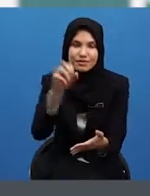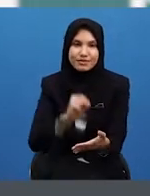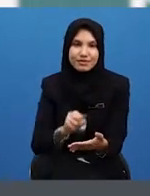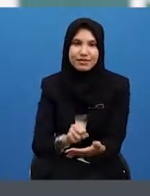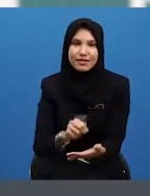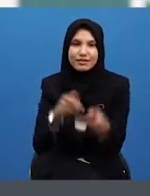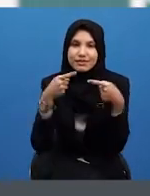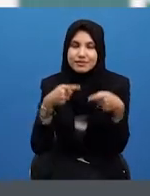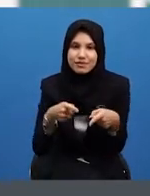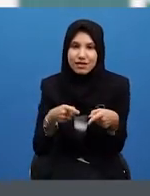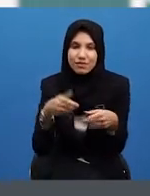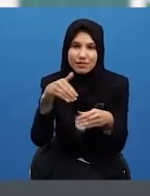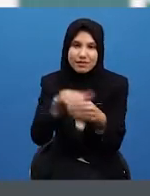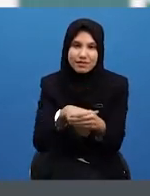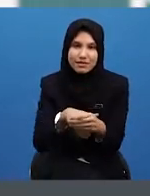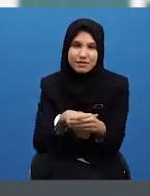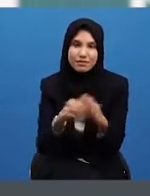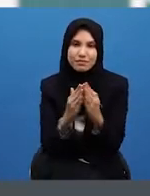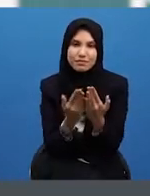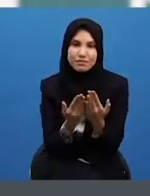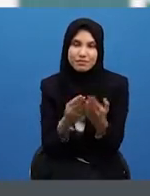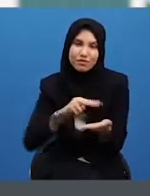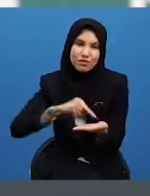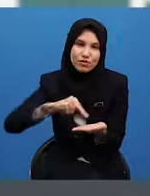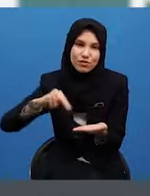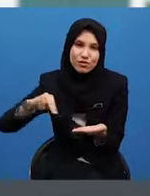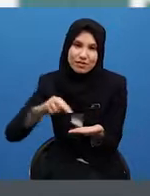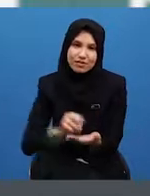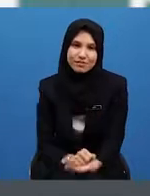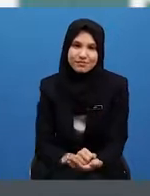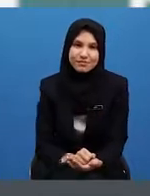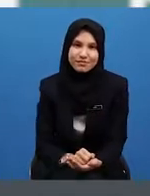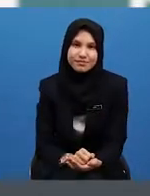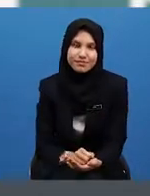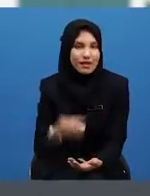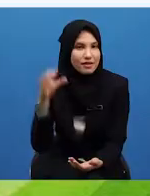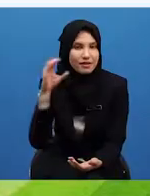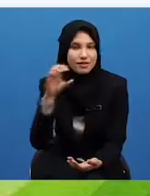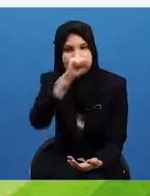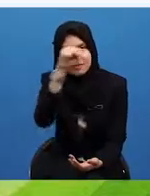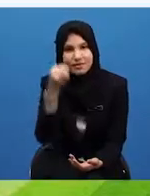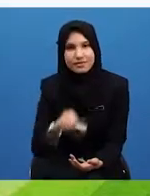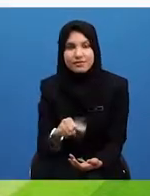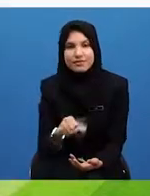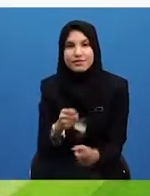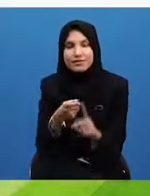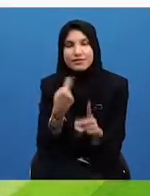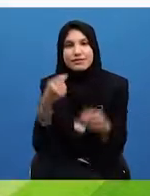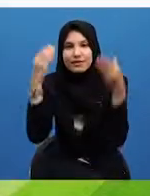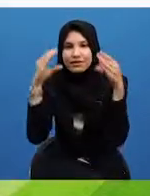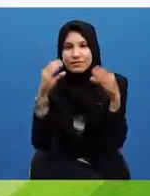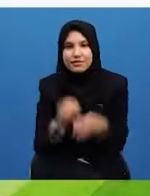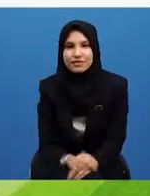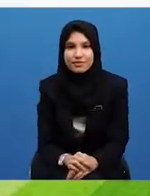cowok Fandi dalam buku nota kamu dengarkan soal Anda WC go